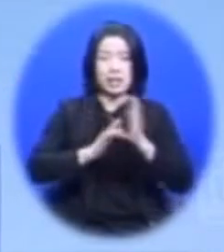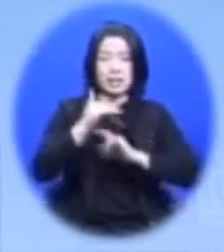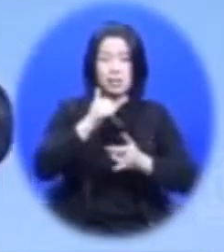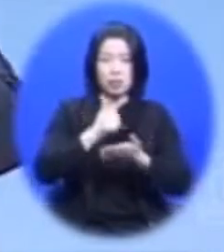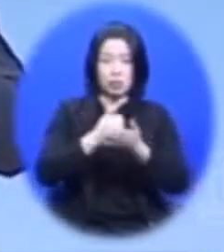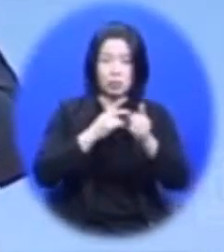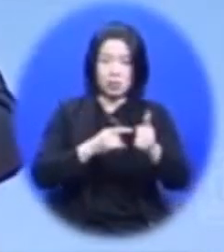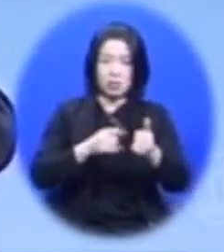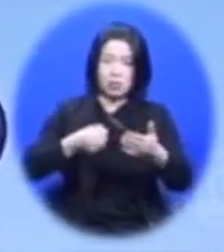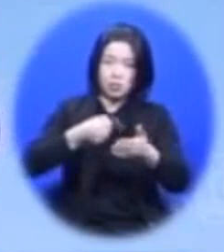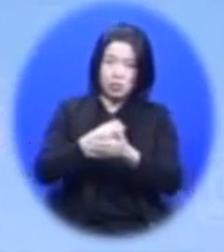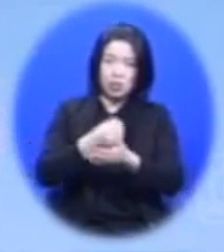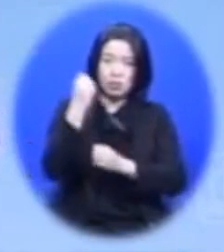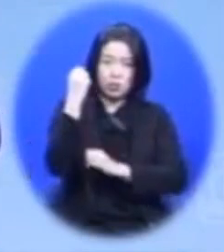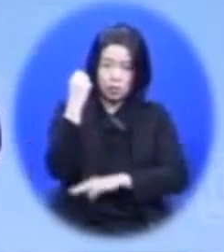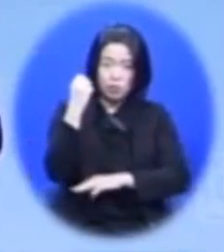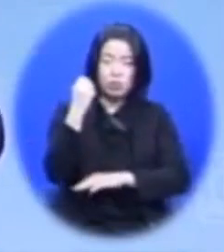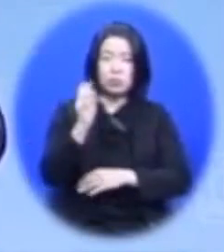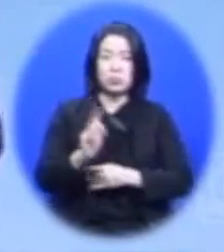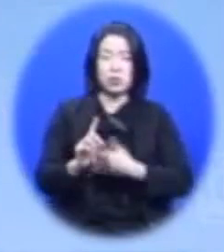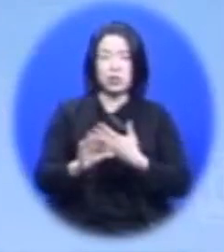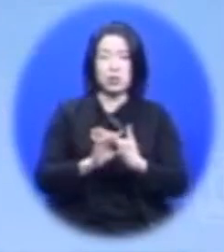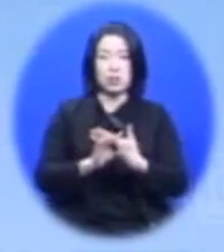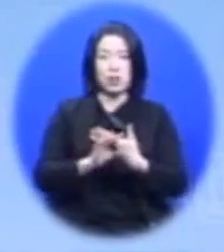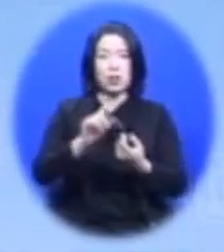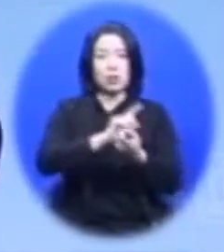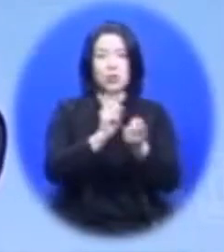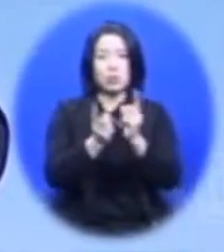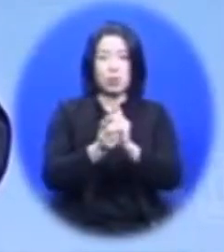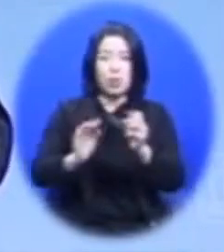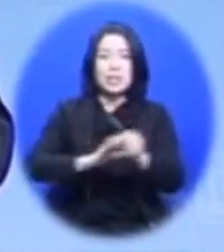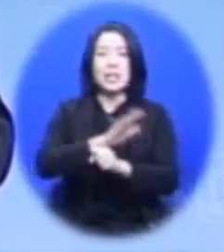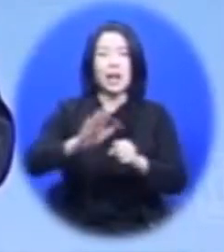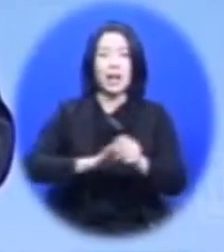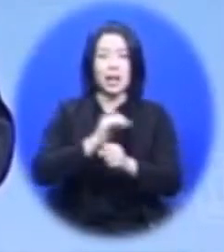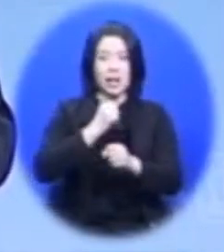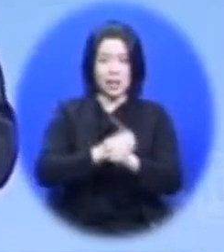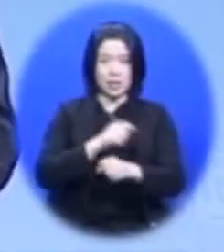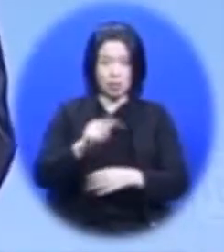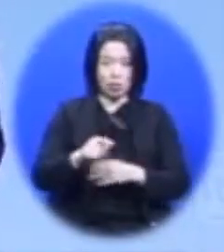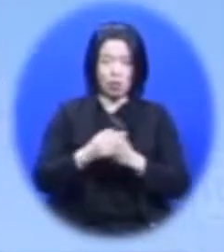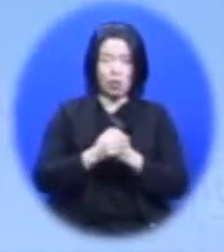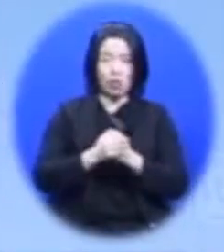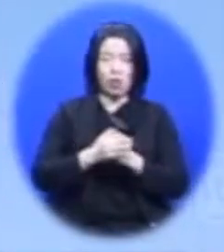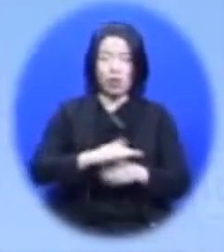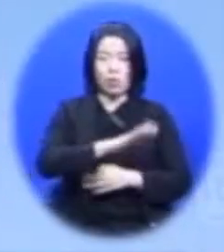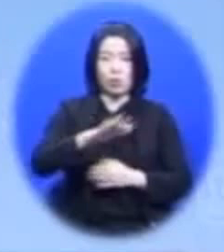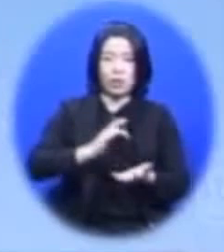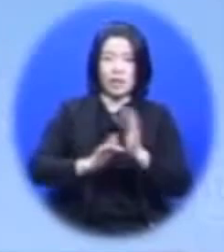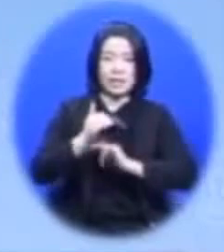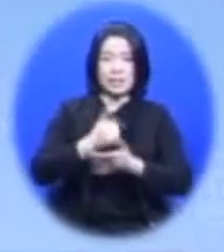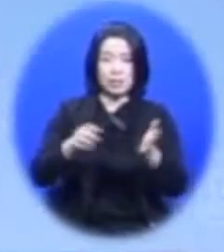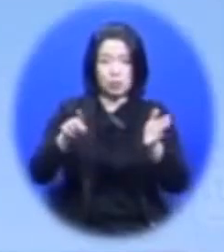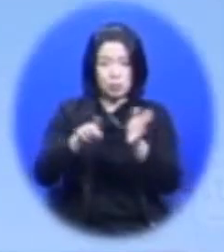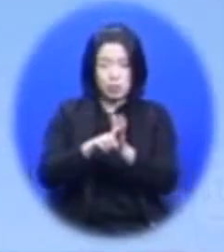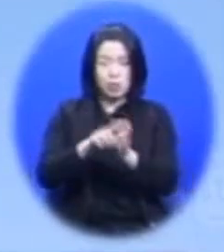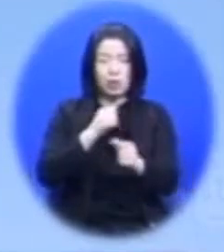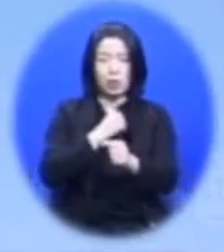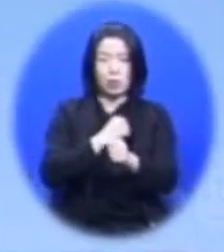예수님께서 정해준 기준은 서로 사랑하는 것입니다. 우리가 예수를 믿는다고